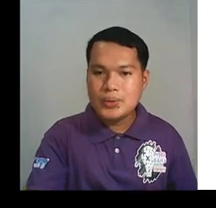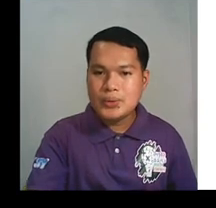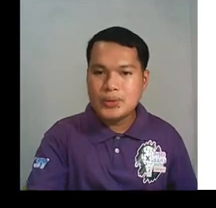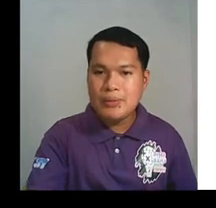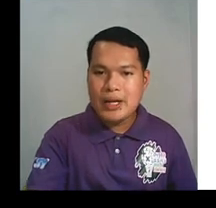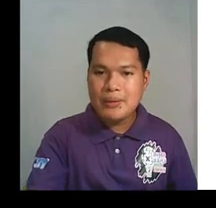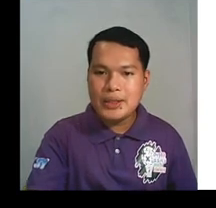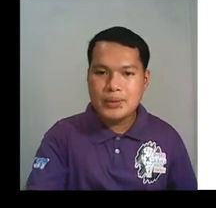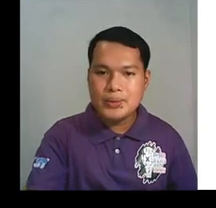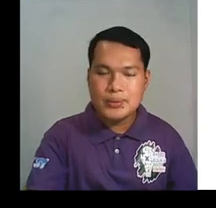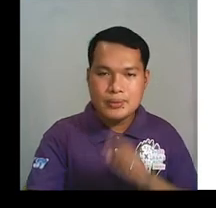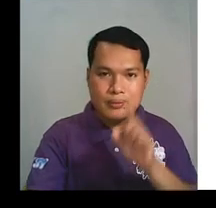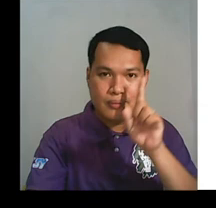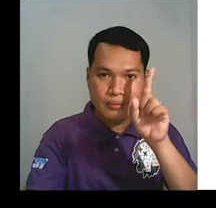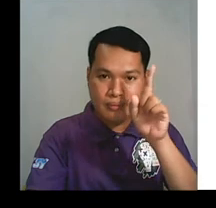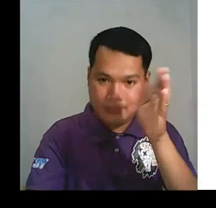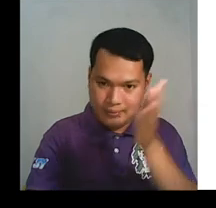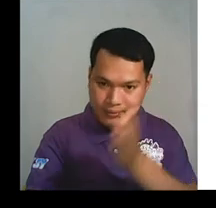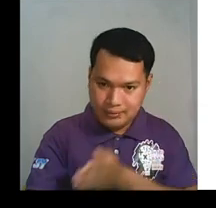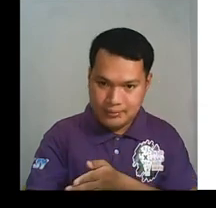So, 2 divided by 2.